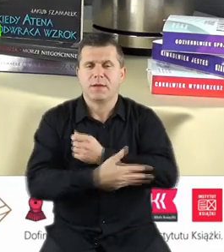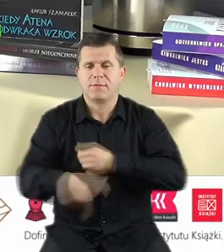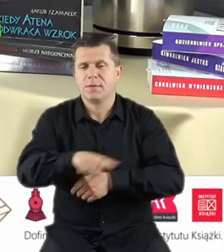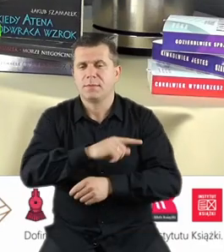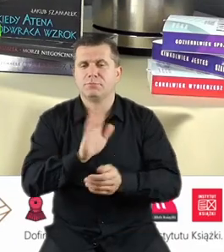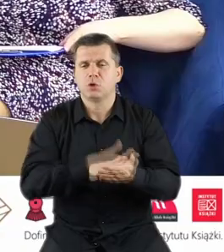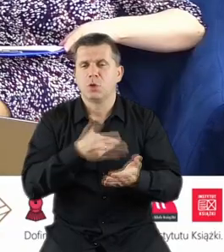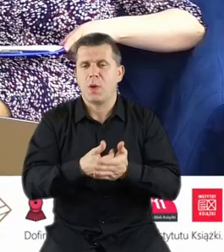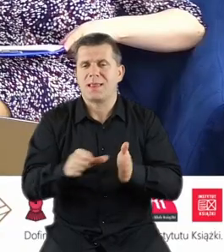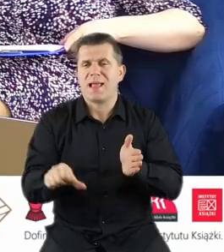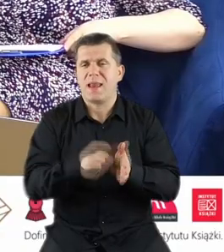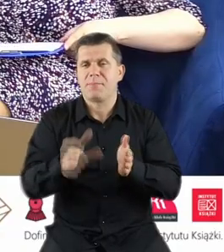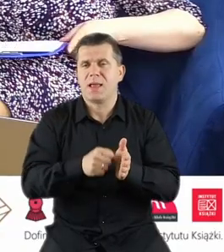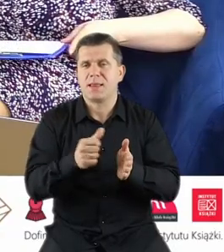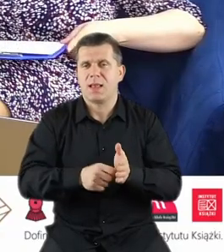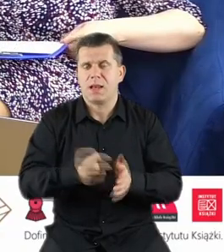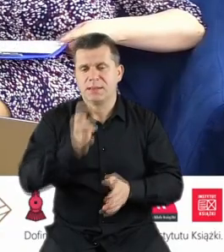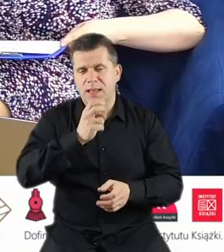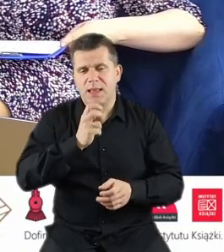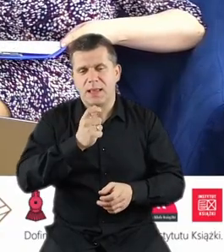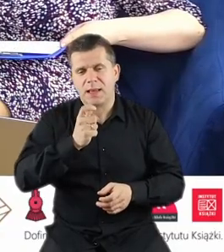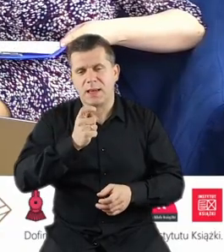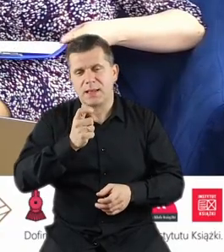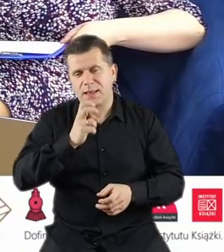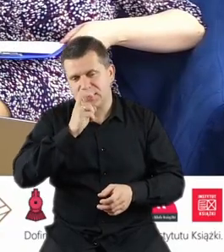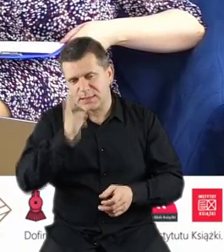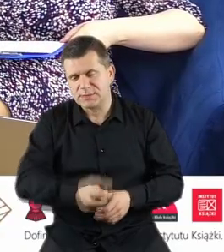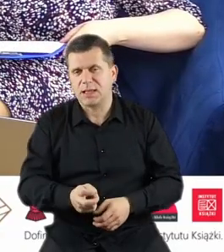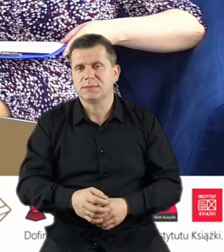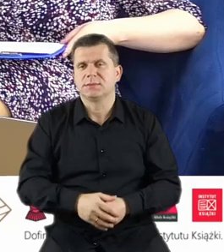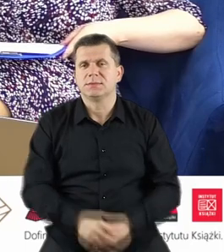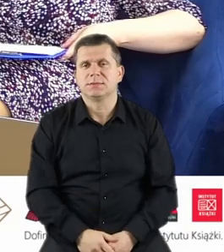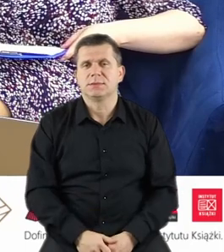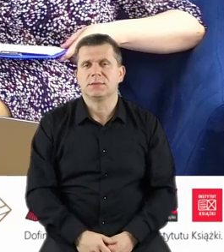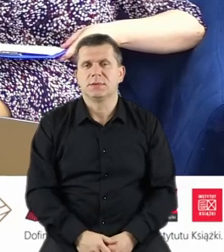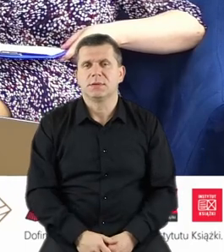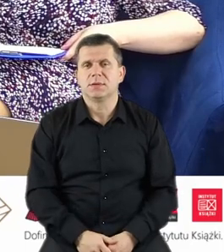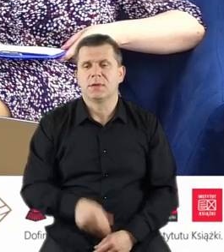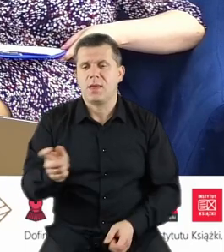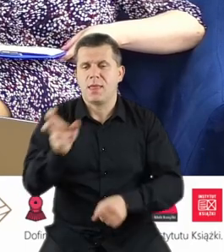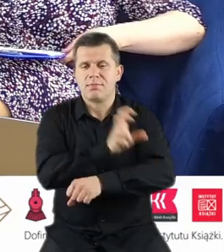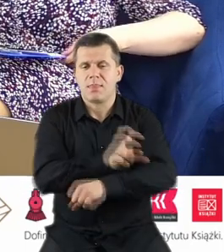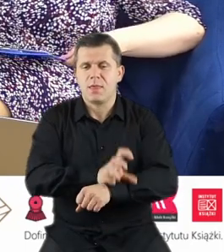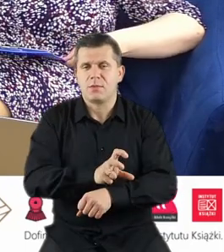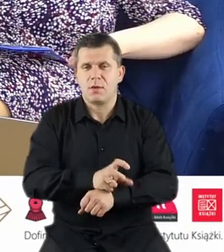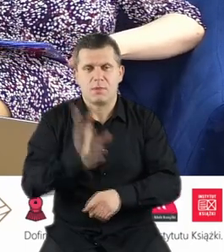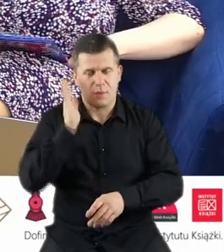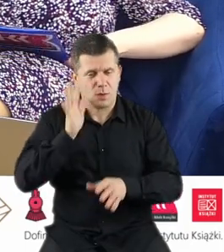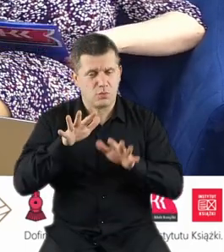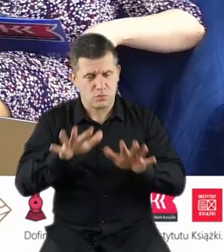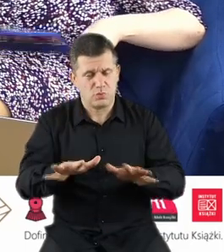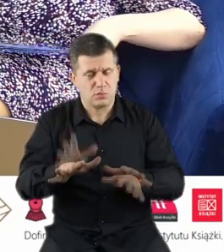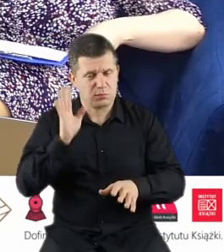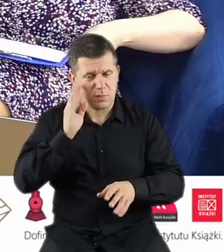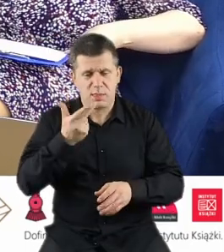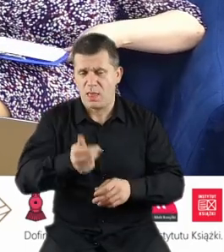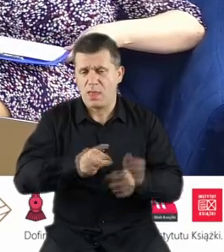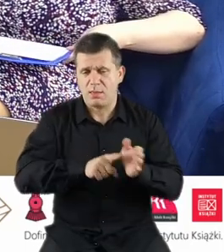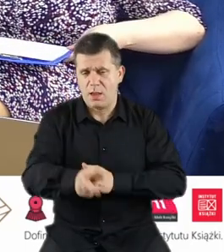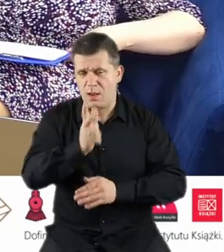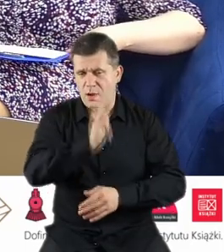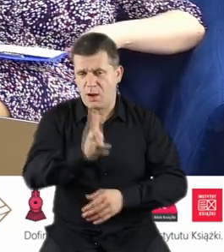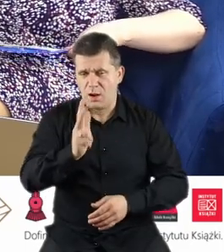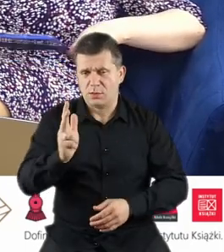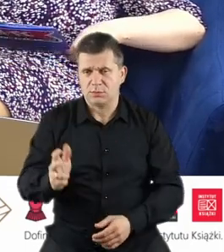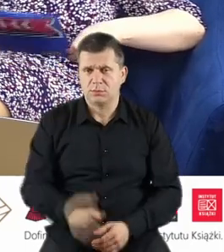kryminału. Thriller sensacyjny na przykład, Tak, ale w można by. ogóle jakby to, że te technologie tam odgrywają taką dużą rolę, to ja wiem, że nie